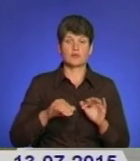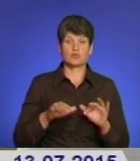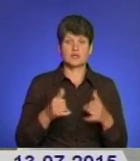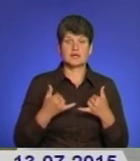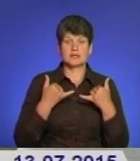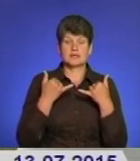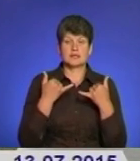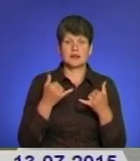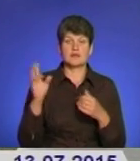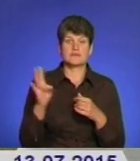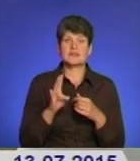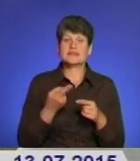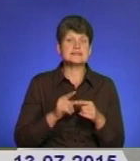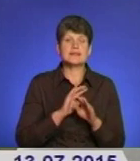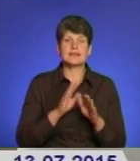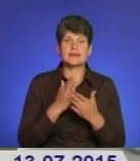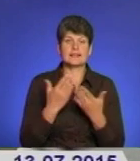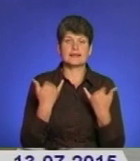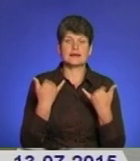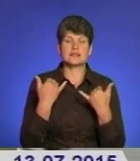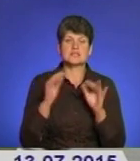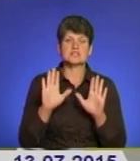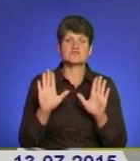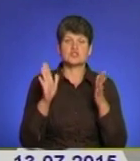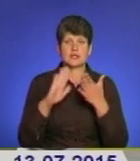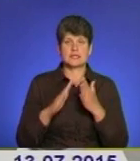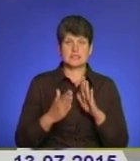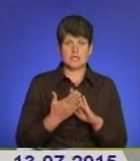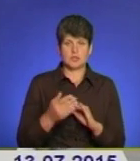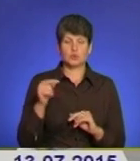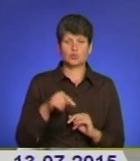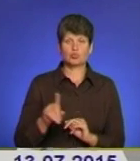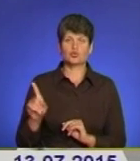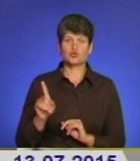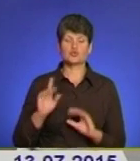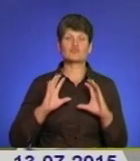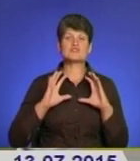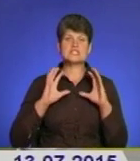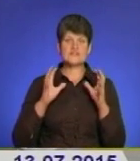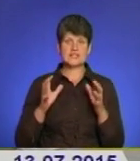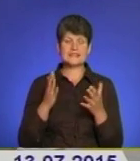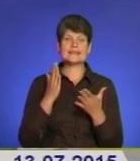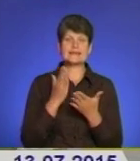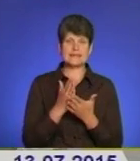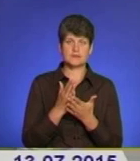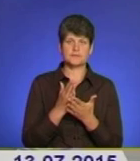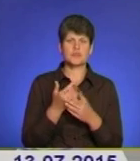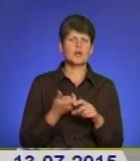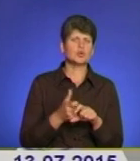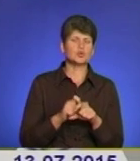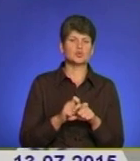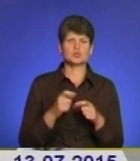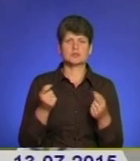довгий надзвичайний стан, тому що в світі є дуже